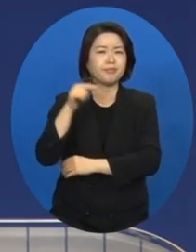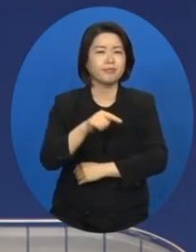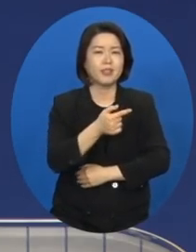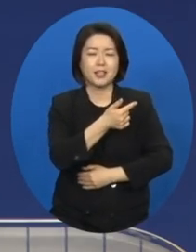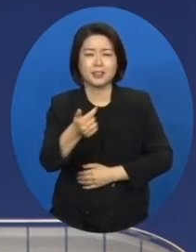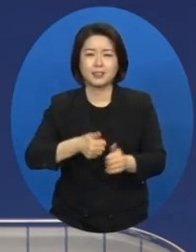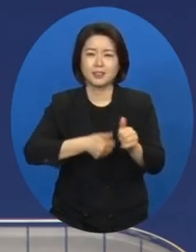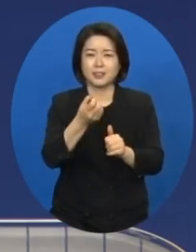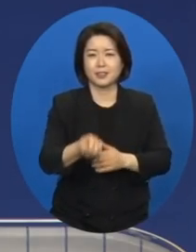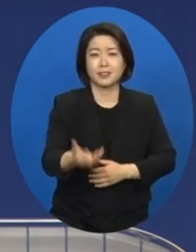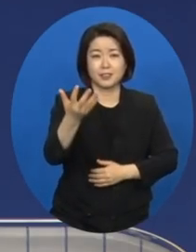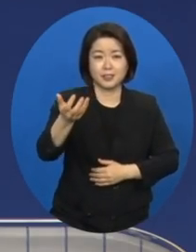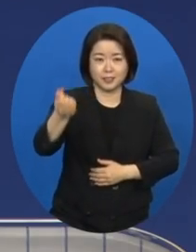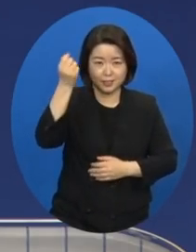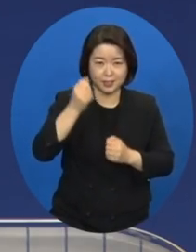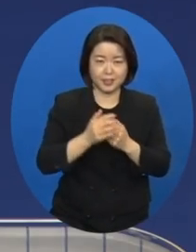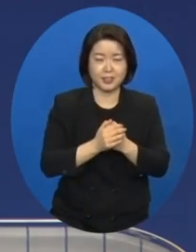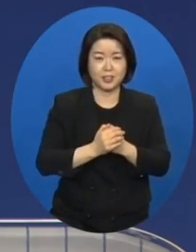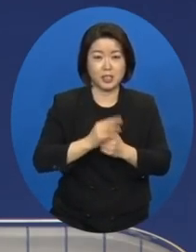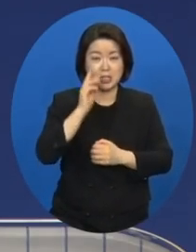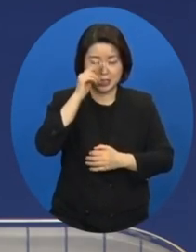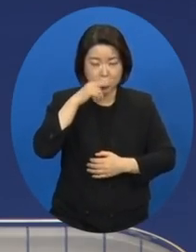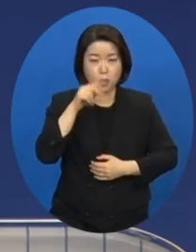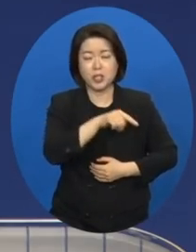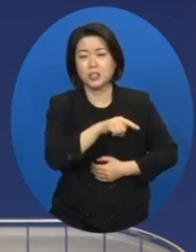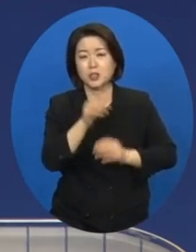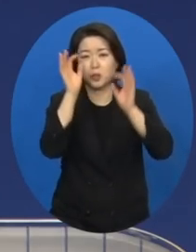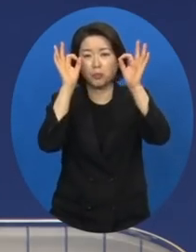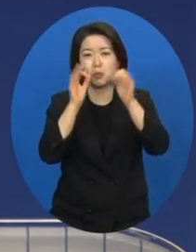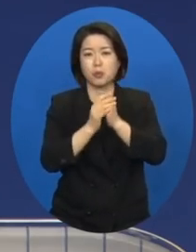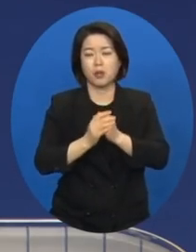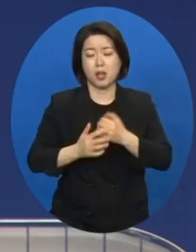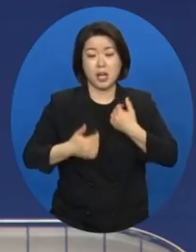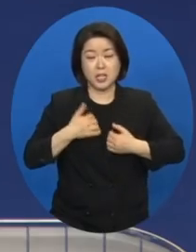보고 다윗을 매우 기뻐한 것이 아니라 두려워했다라는 거예요.